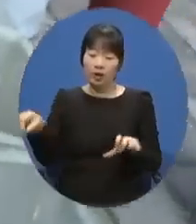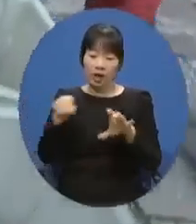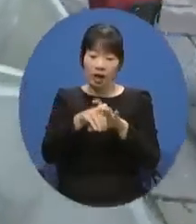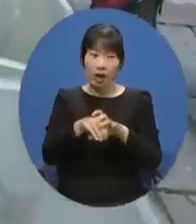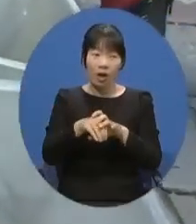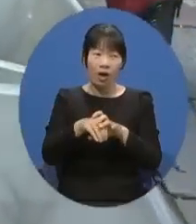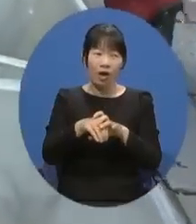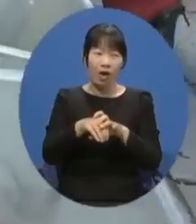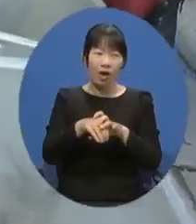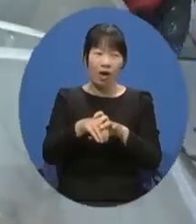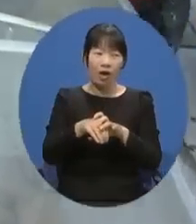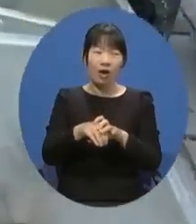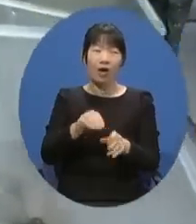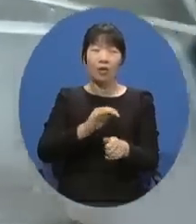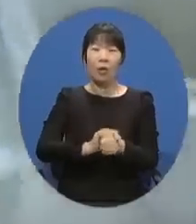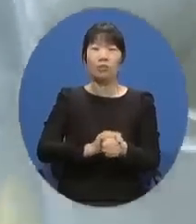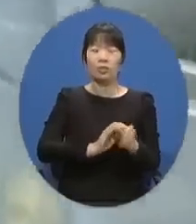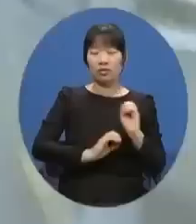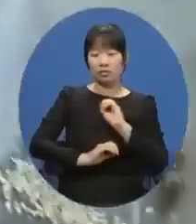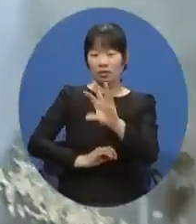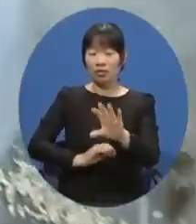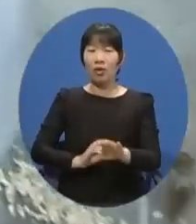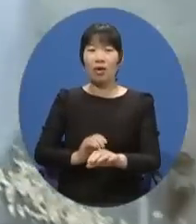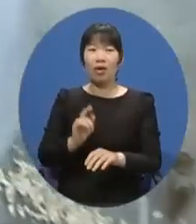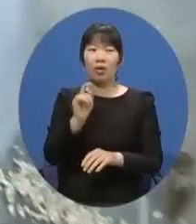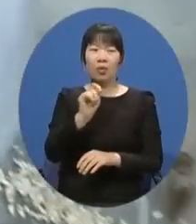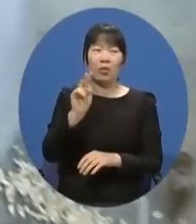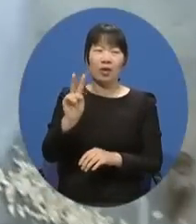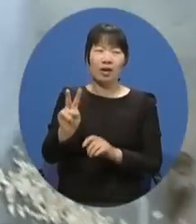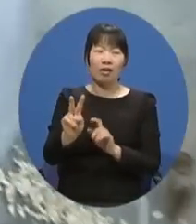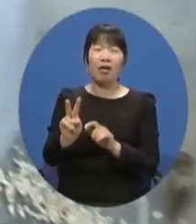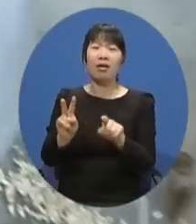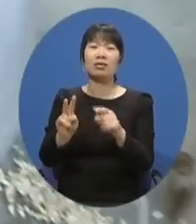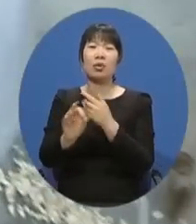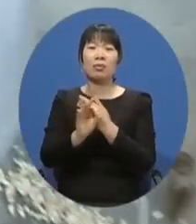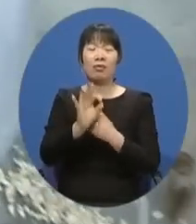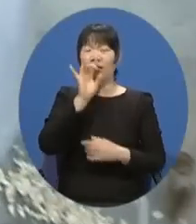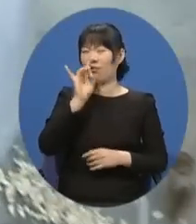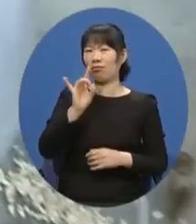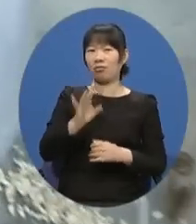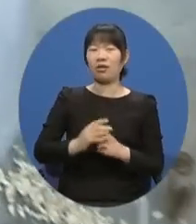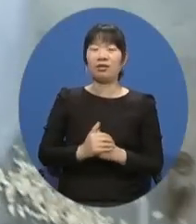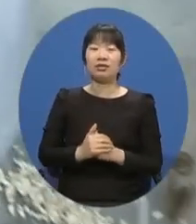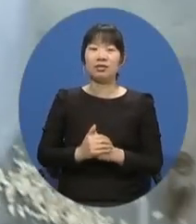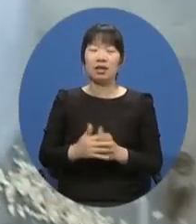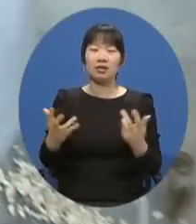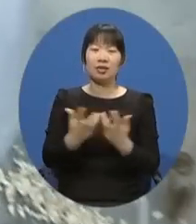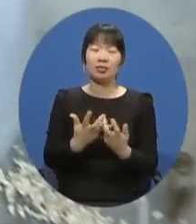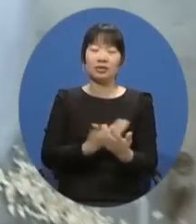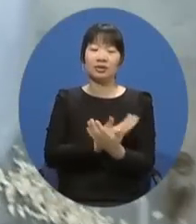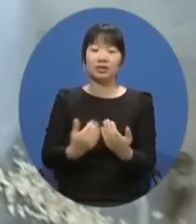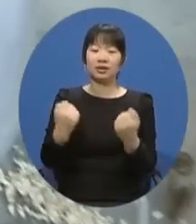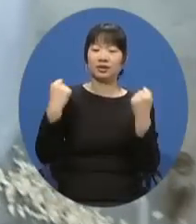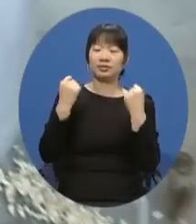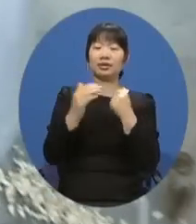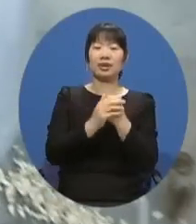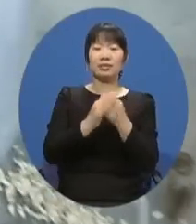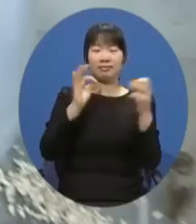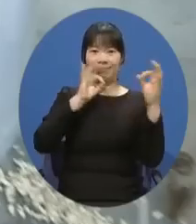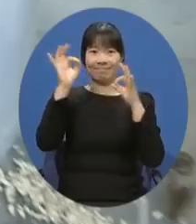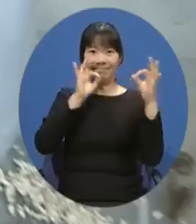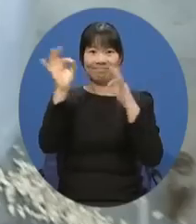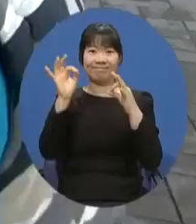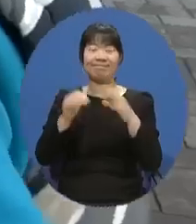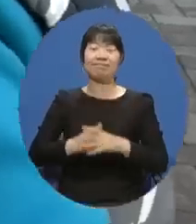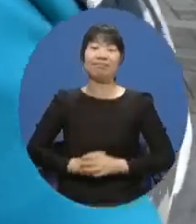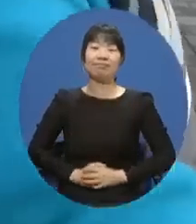살살. 거북이를 던져버리는 고야. 고야야, 그러면 안 되지. 넘치는 힘 때문에 실수.